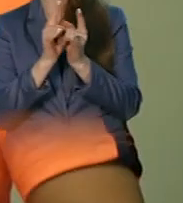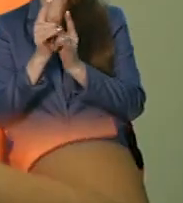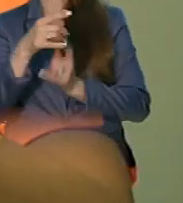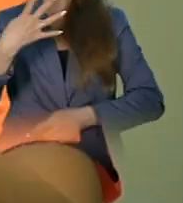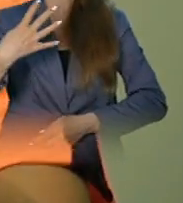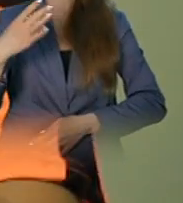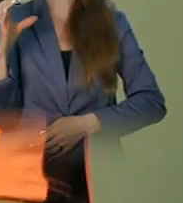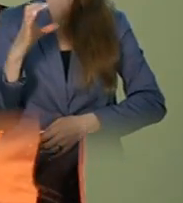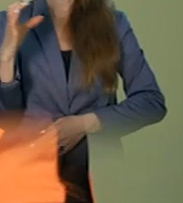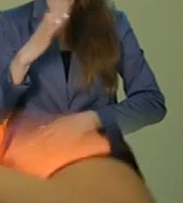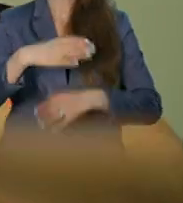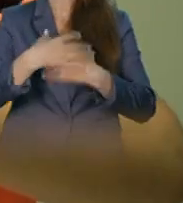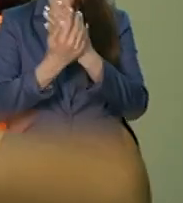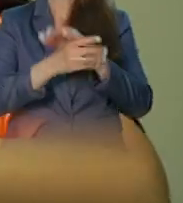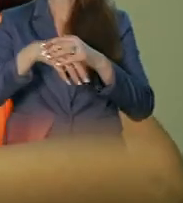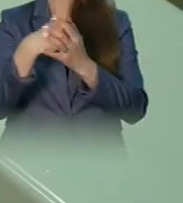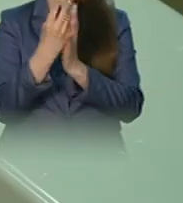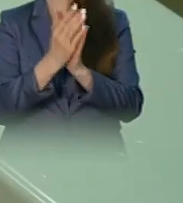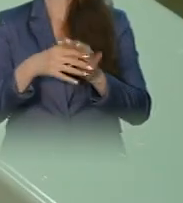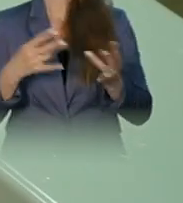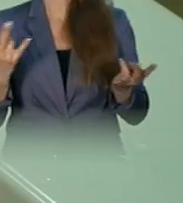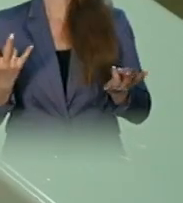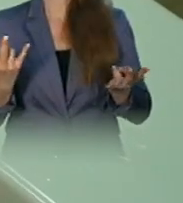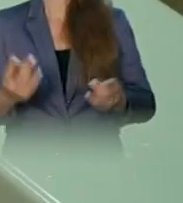Қолды 40 секунд бойы жуу керек.